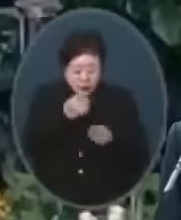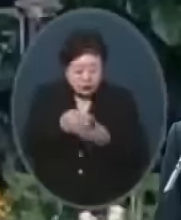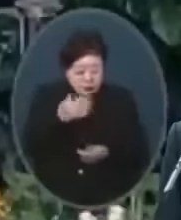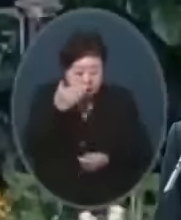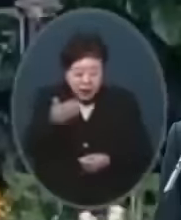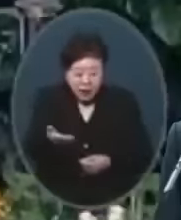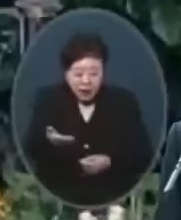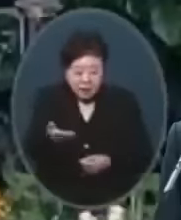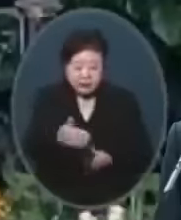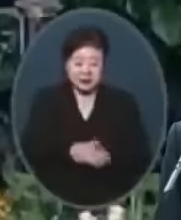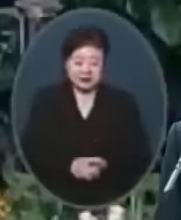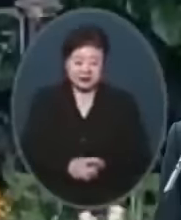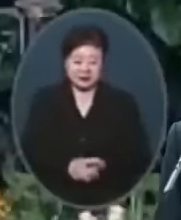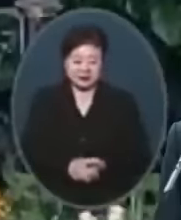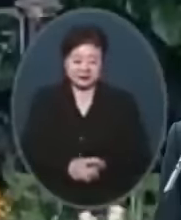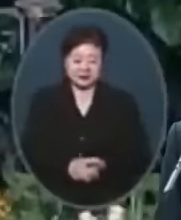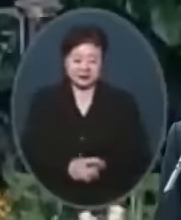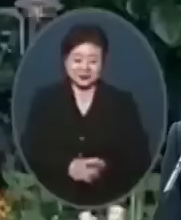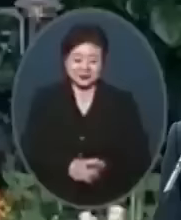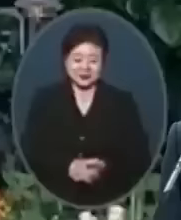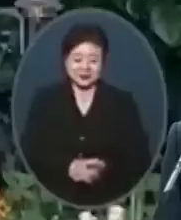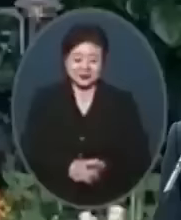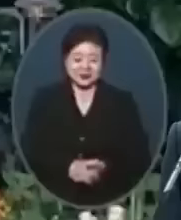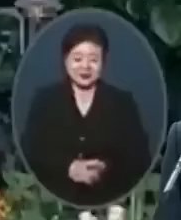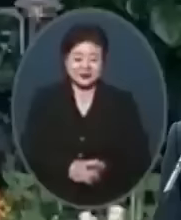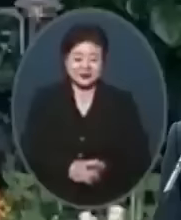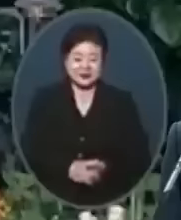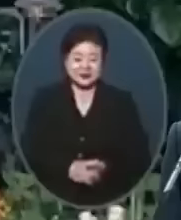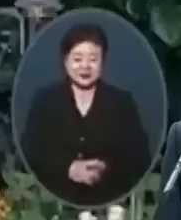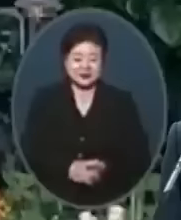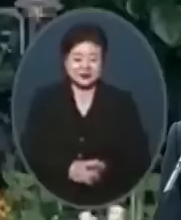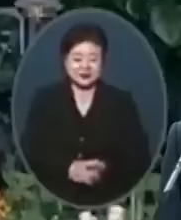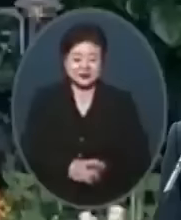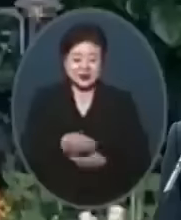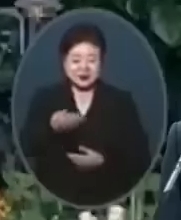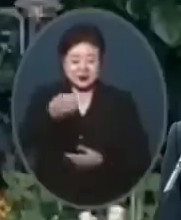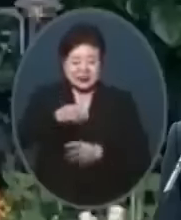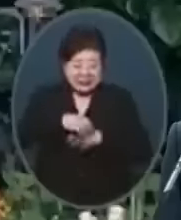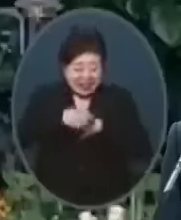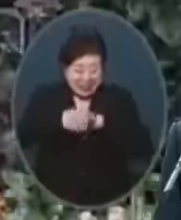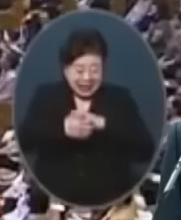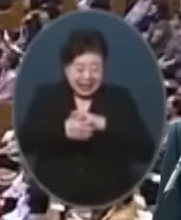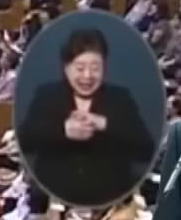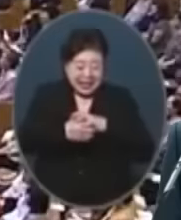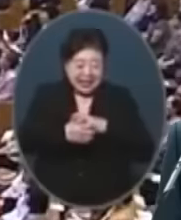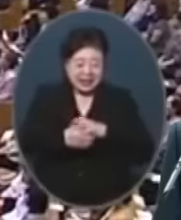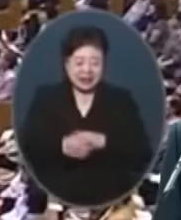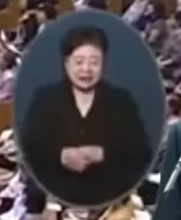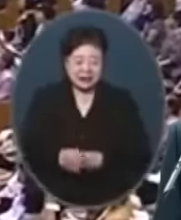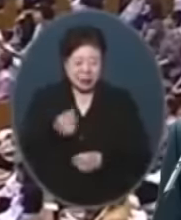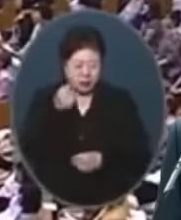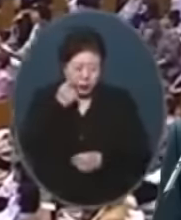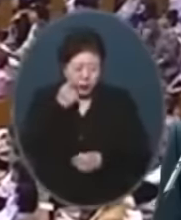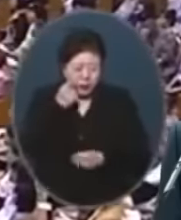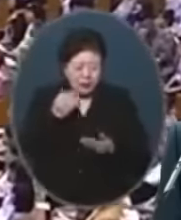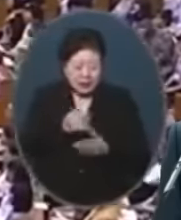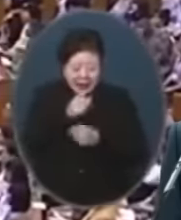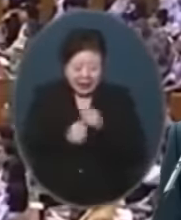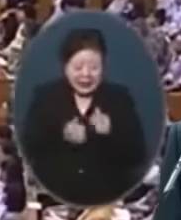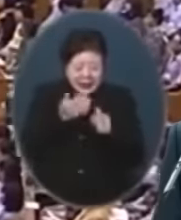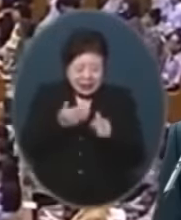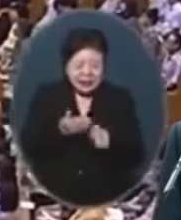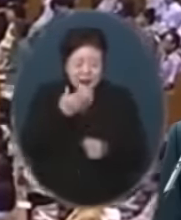받았습니까? 그렇게 물어보았다는 것입니다. 3차원의 세계에서는 불가능한 일이라도